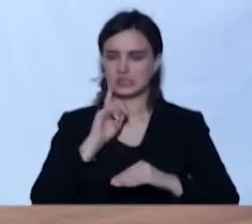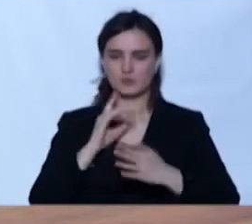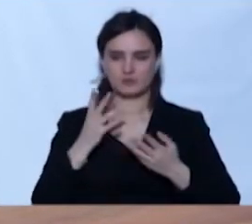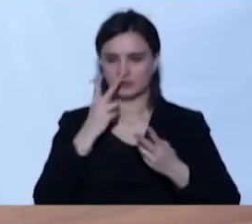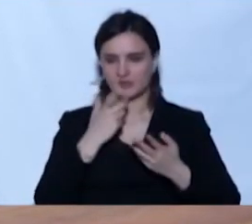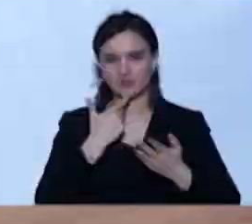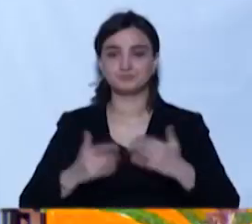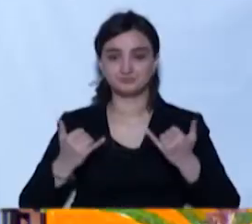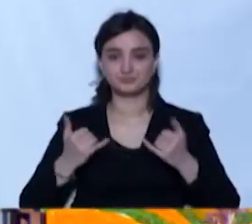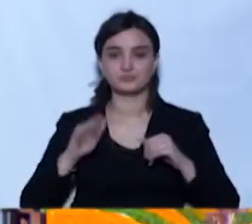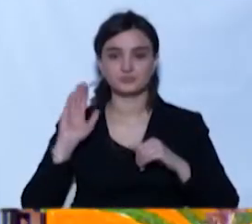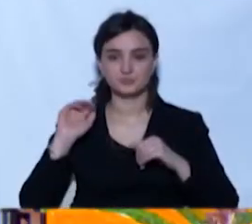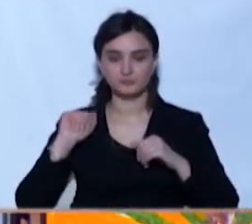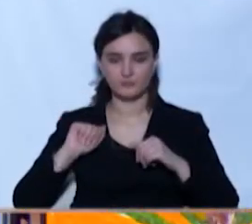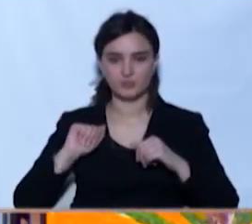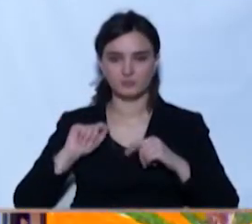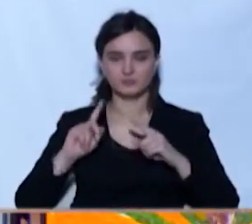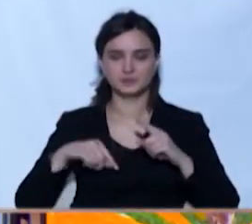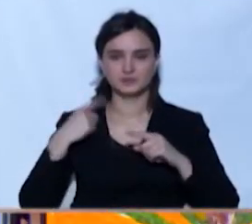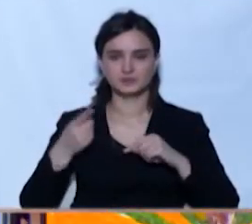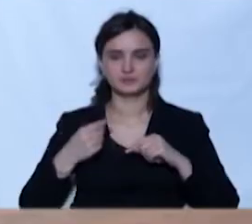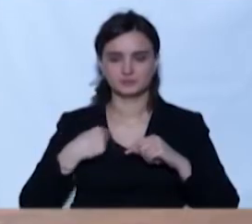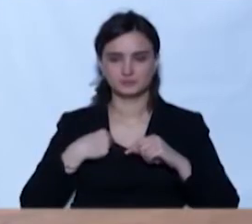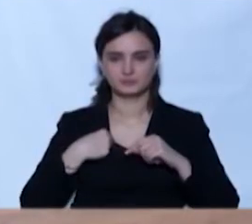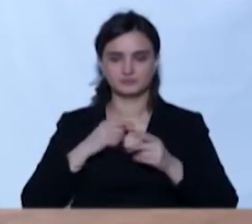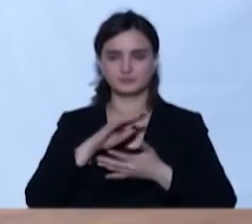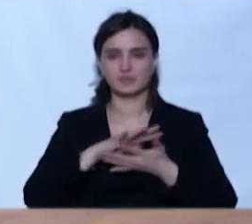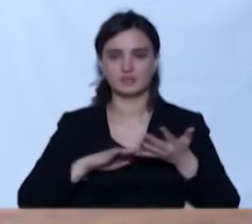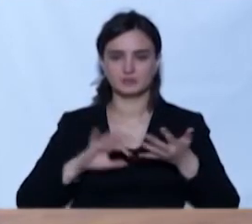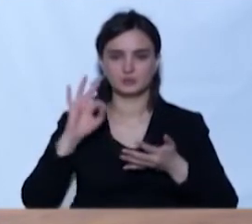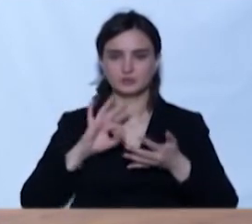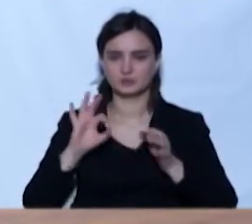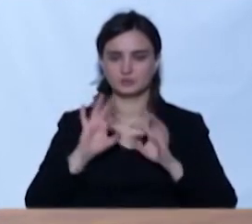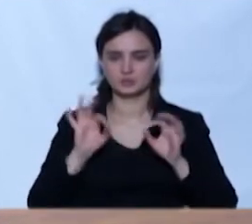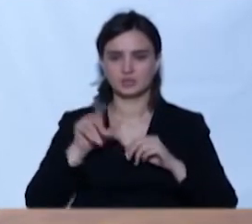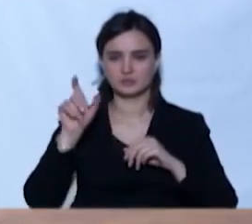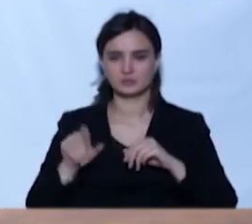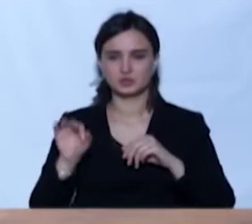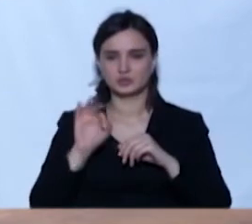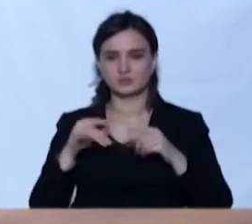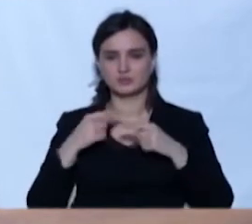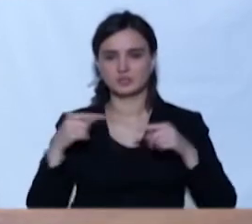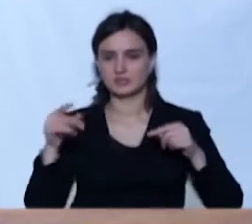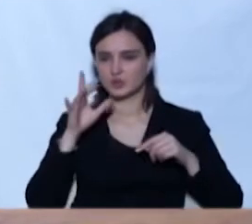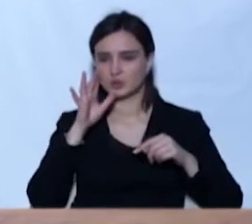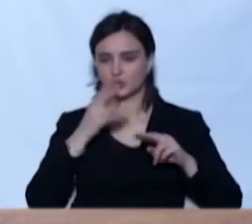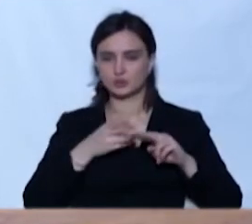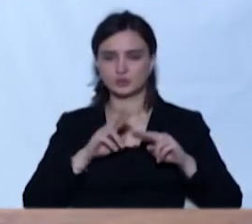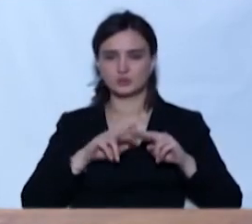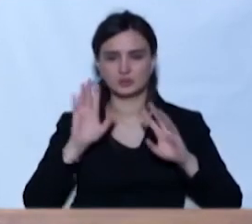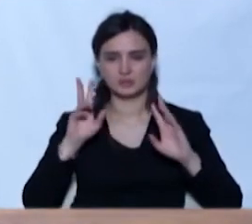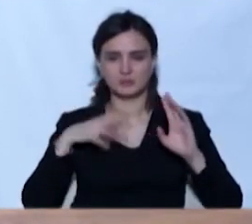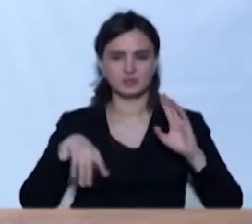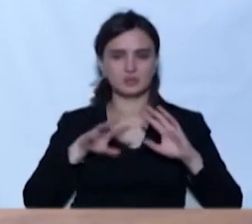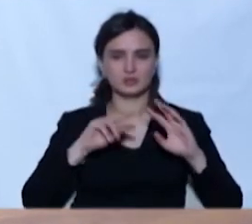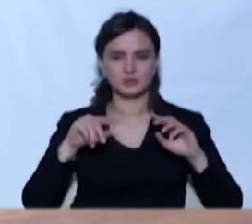მოგწერთ მათ შესახებ. დღეს ამით გემშვიდობებით, მომავალში ჩვენ გავაგრძელებთ საუბარს ადამიანის შესახებ სხვადასხვა